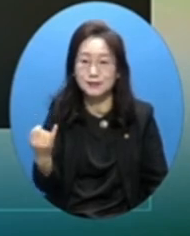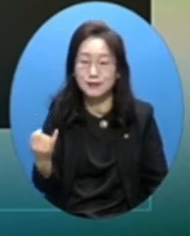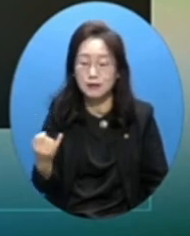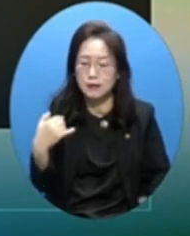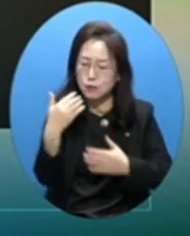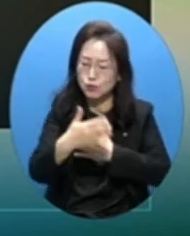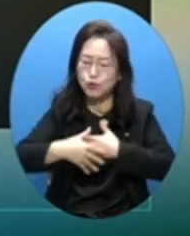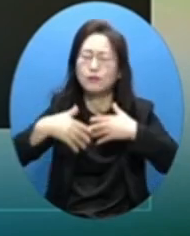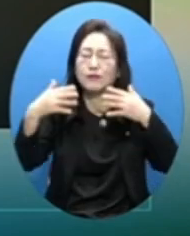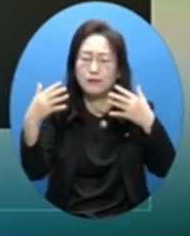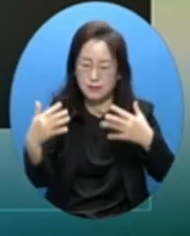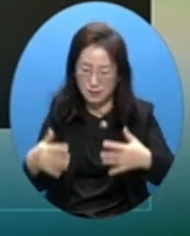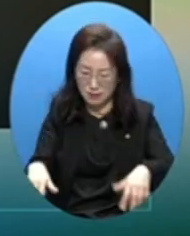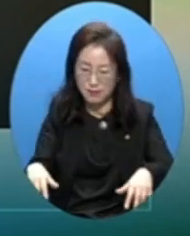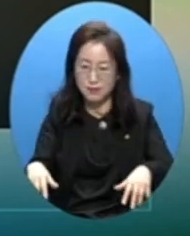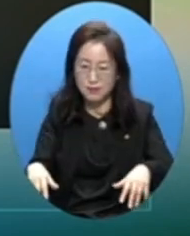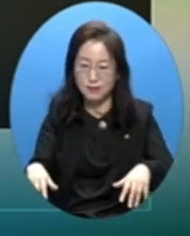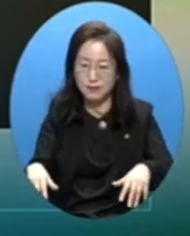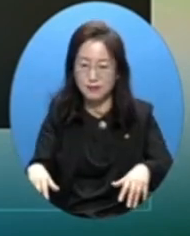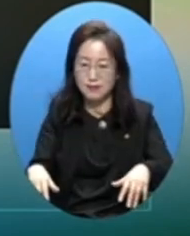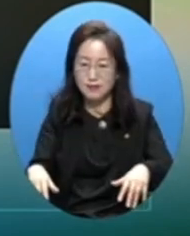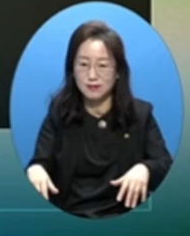몸이 약해서